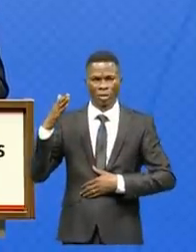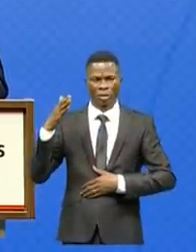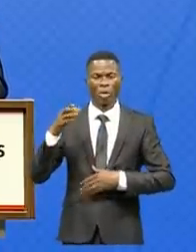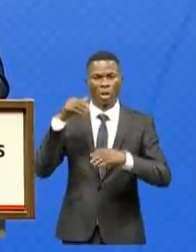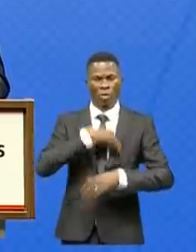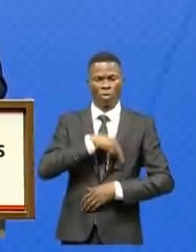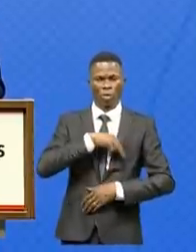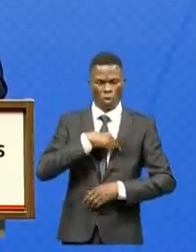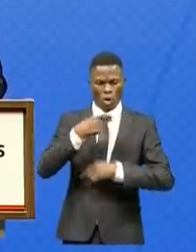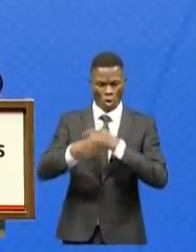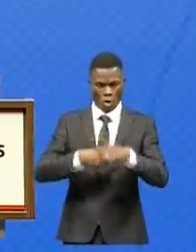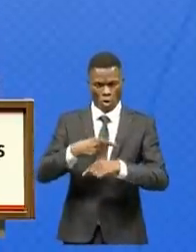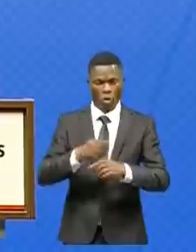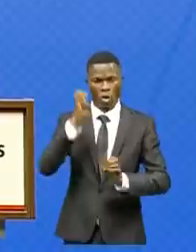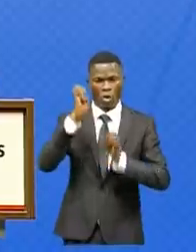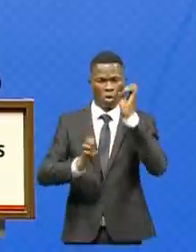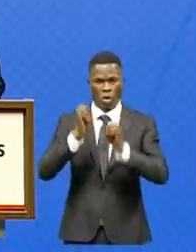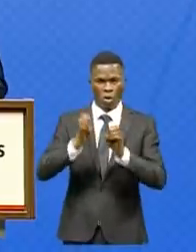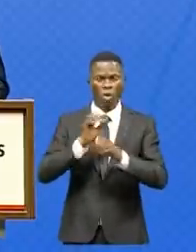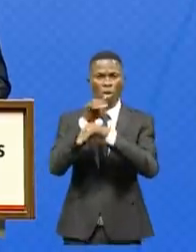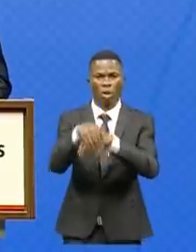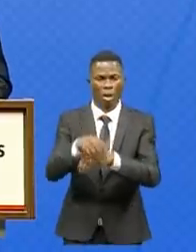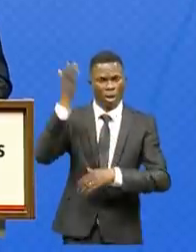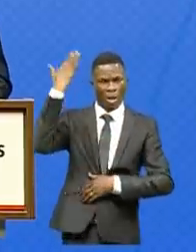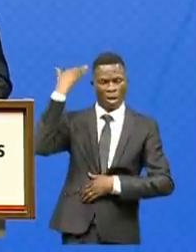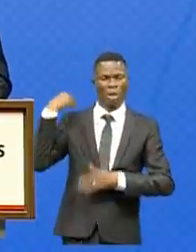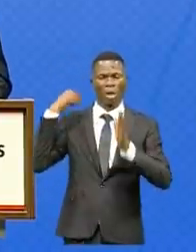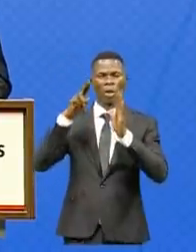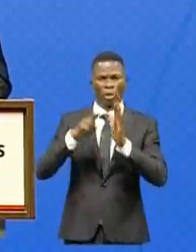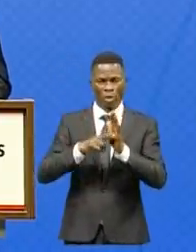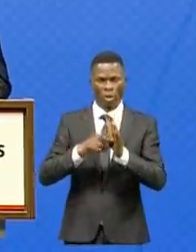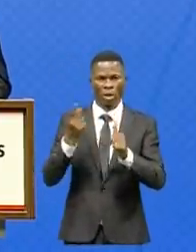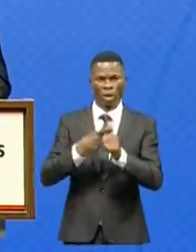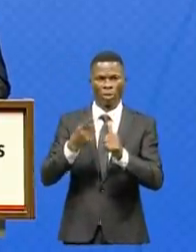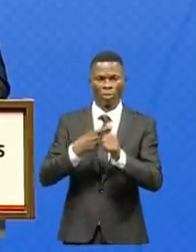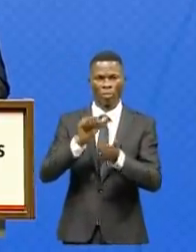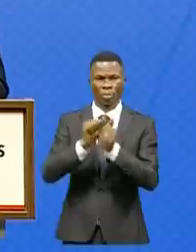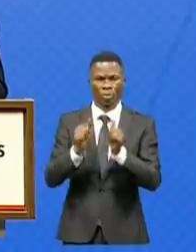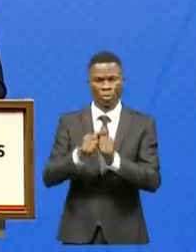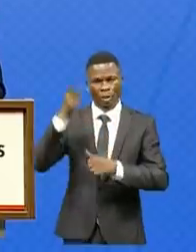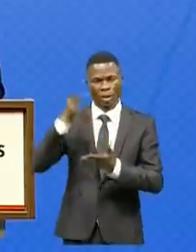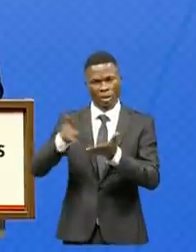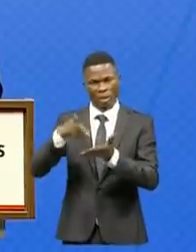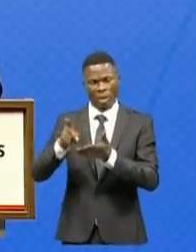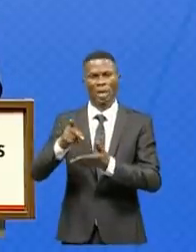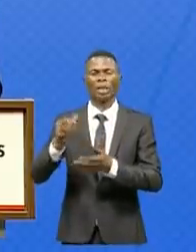pour mission de procéder à l'évaluation des engagements passés du gouvernement, notamment sur la politique